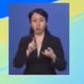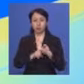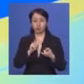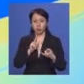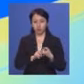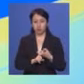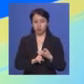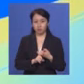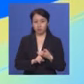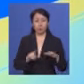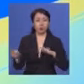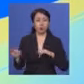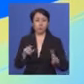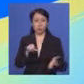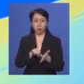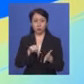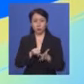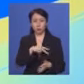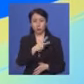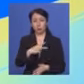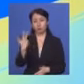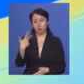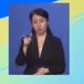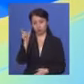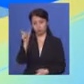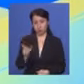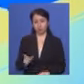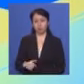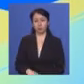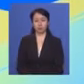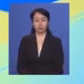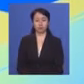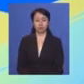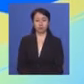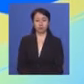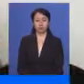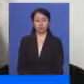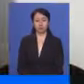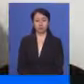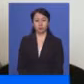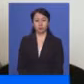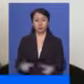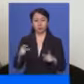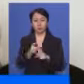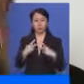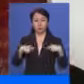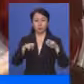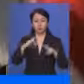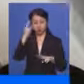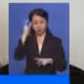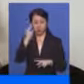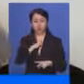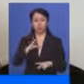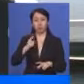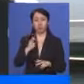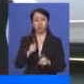распространения коронавирусной инфекции. В акции принимает участие около 30 человек. По словам специалистов, Казахстан прошел